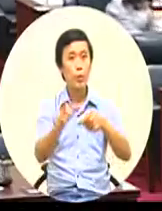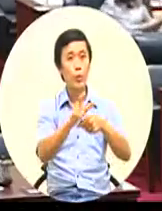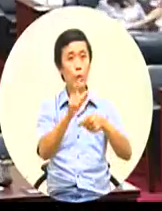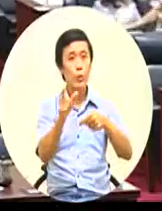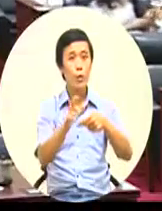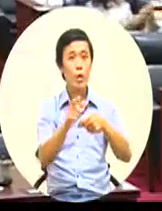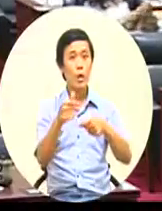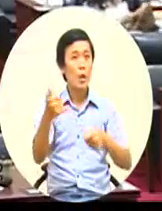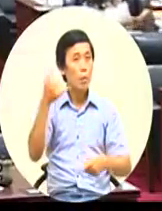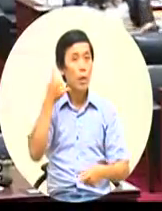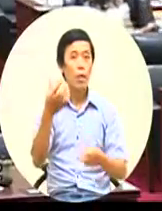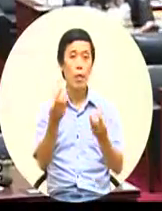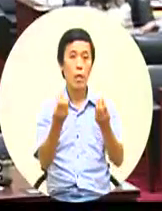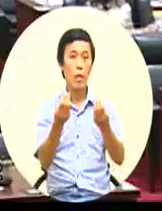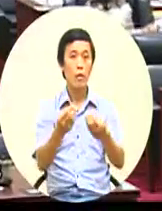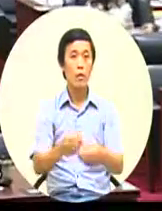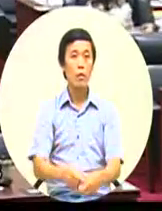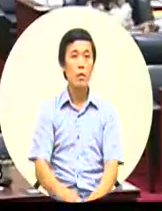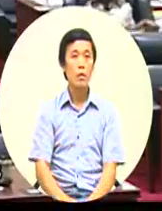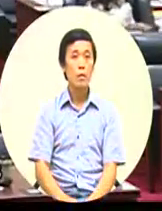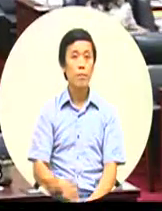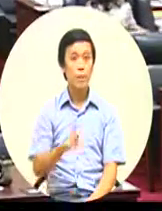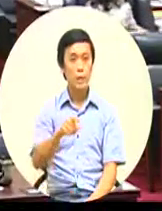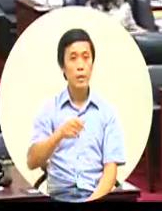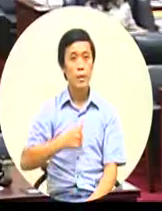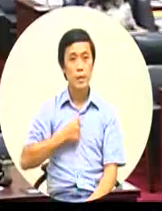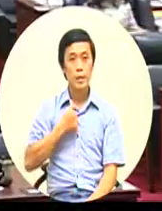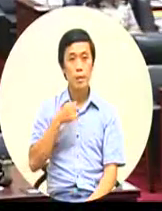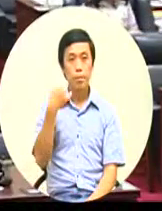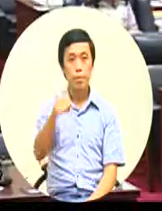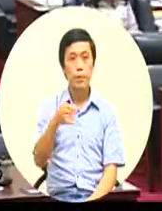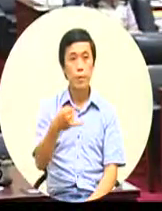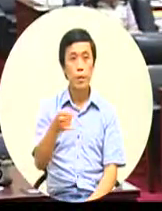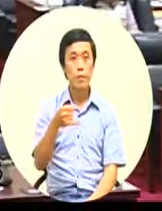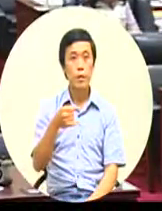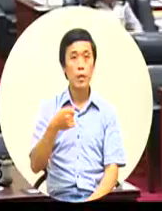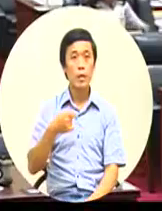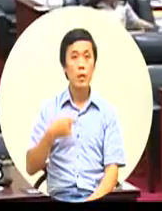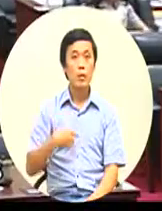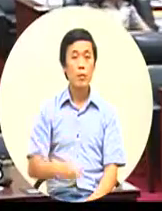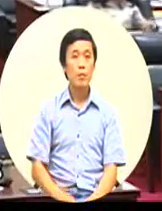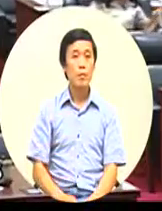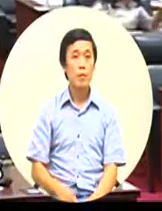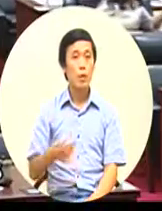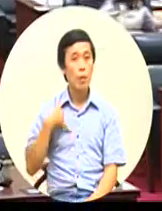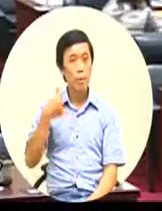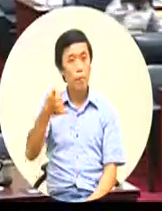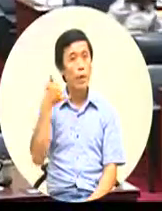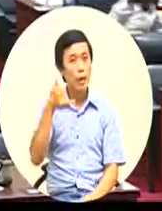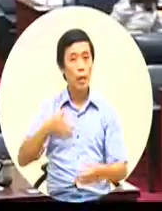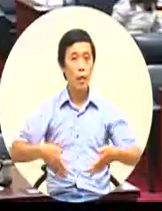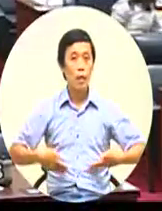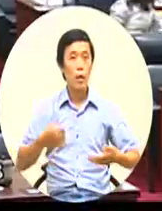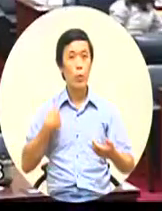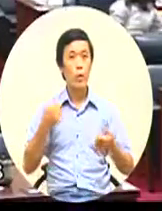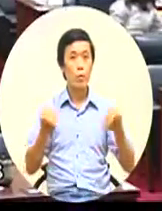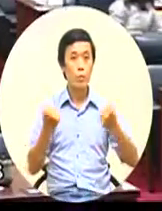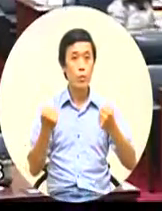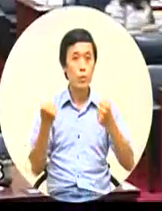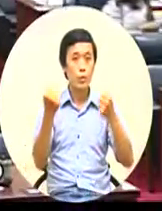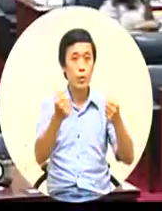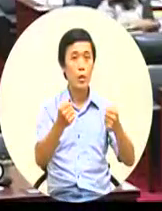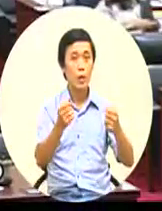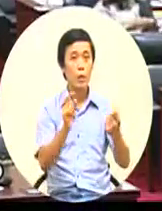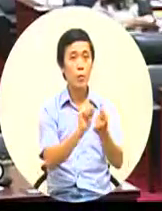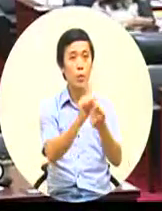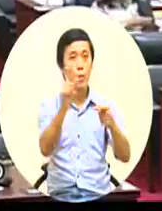瘾接啦。哇、哦，这真正有夭寿的啦！啊，放阮伫遐默默受啦，本身安尼车开的，去予风台